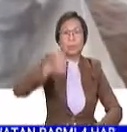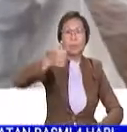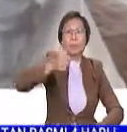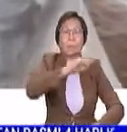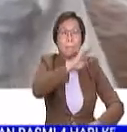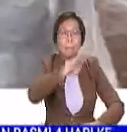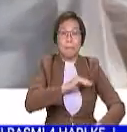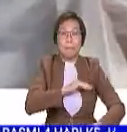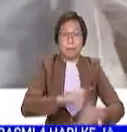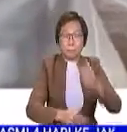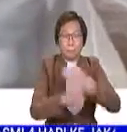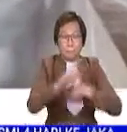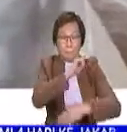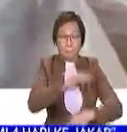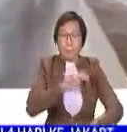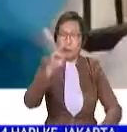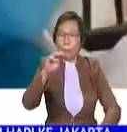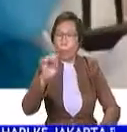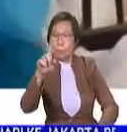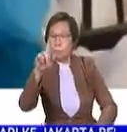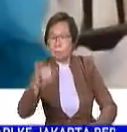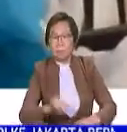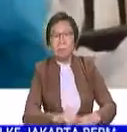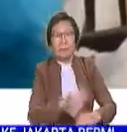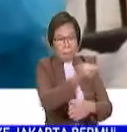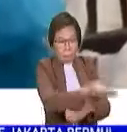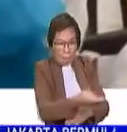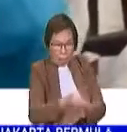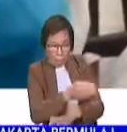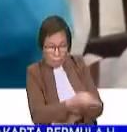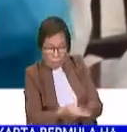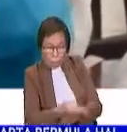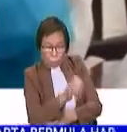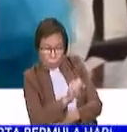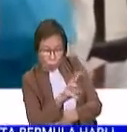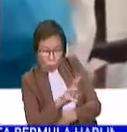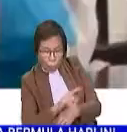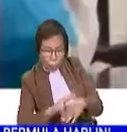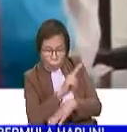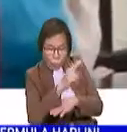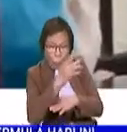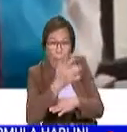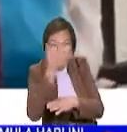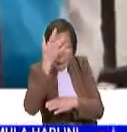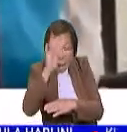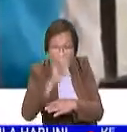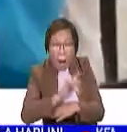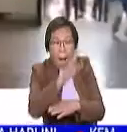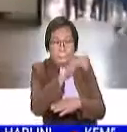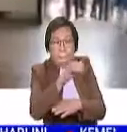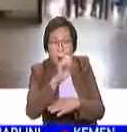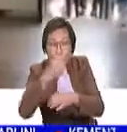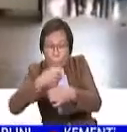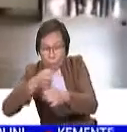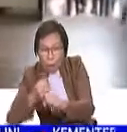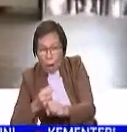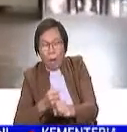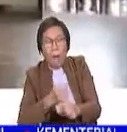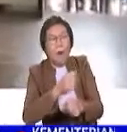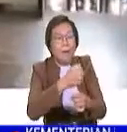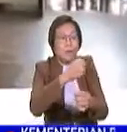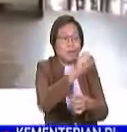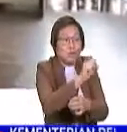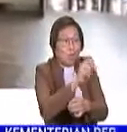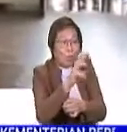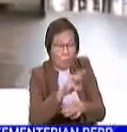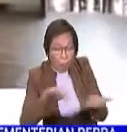Inovasi Dato' Ahmad Amzad Hashim menjelaskan peranti berkenaan menggunakan pakai kepintaran buatan seperti biomarker. Setiap peranti yang